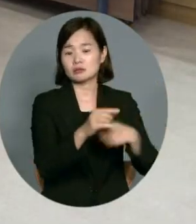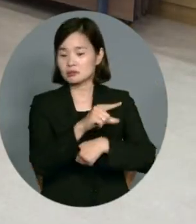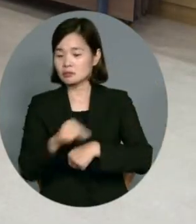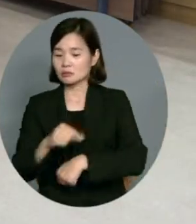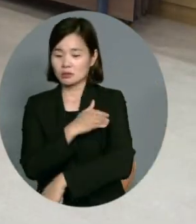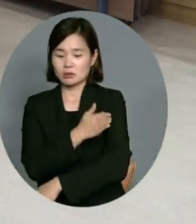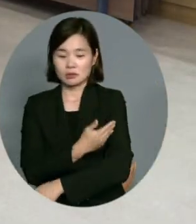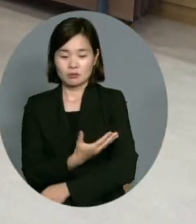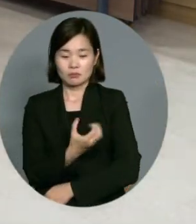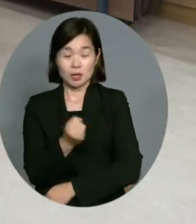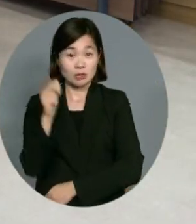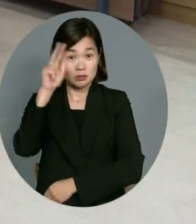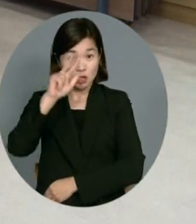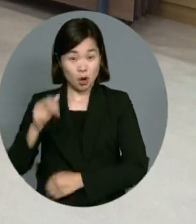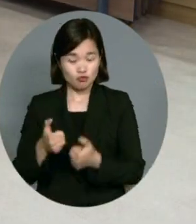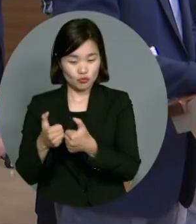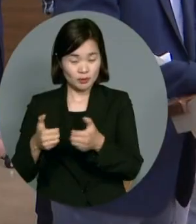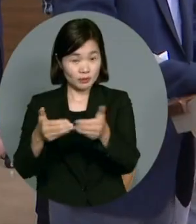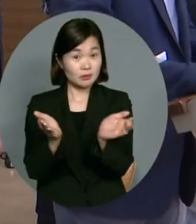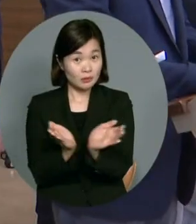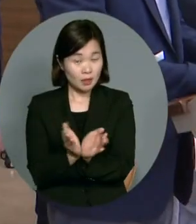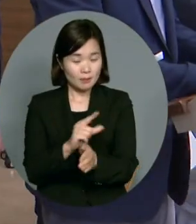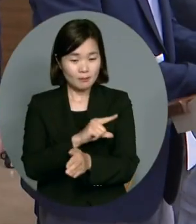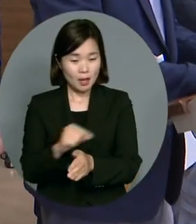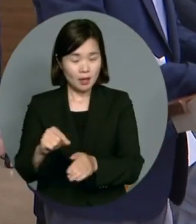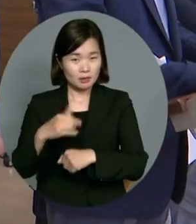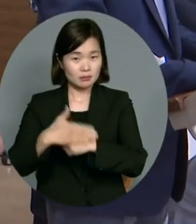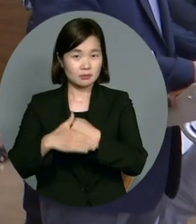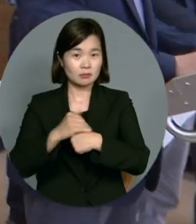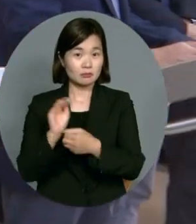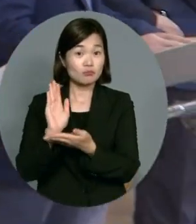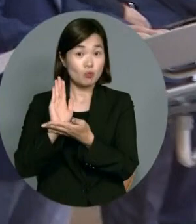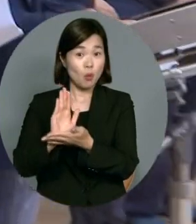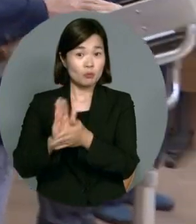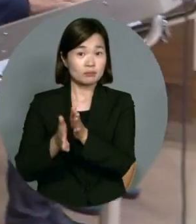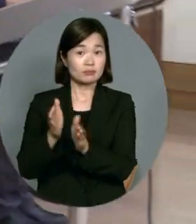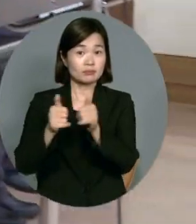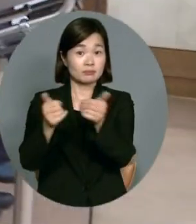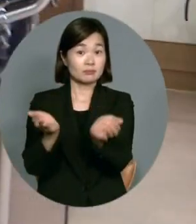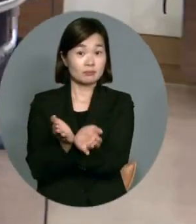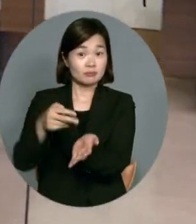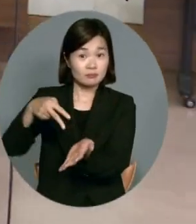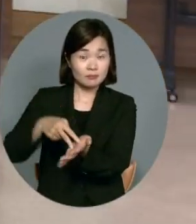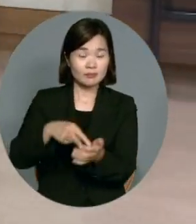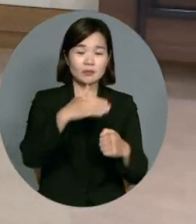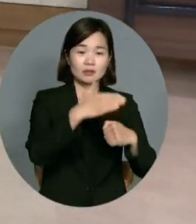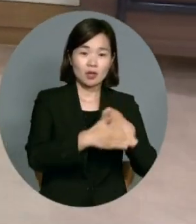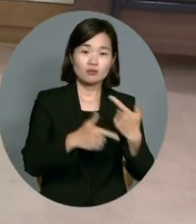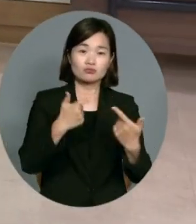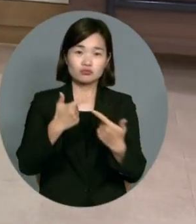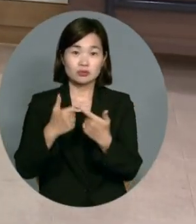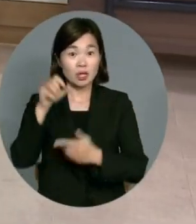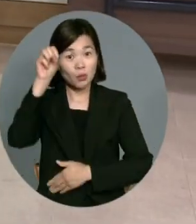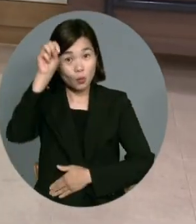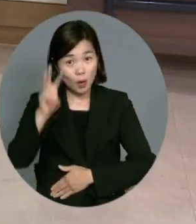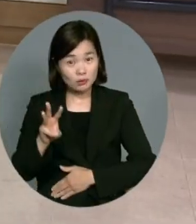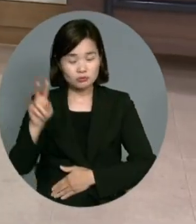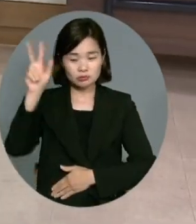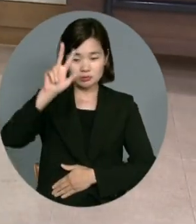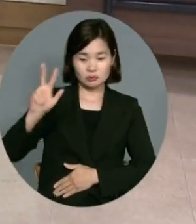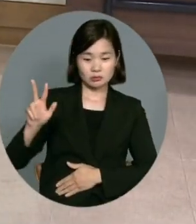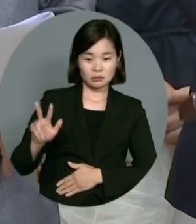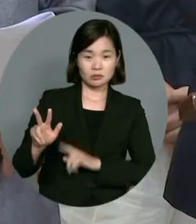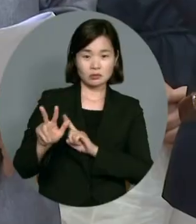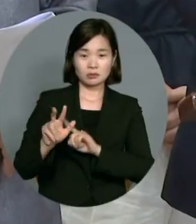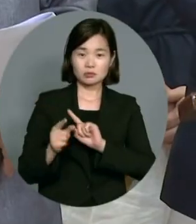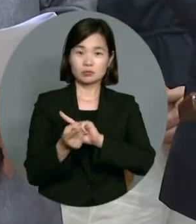지방분권 전국회의와 지방분권운동 대구경북본부 등 시민단체들은 대구와 부산, 광주 등 전국 각지에서